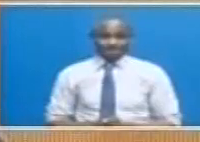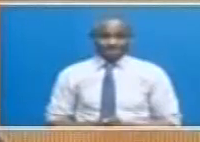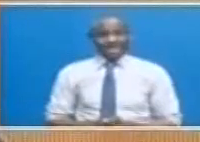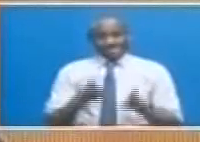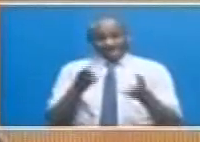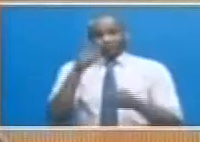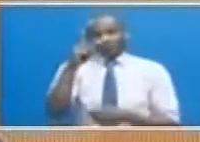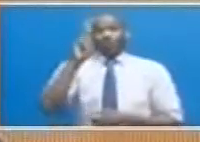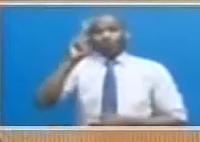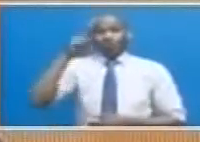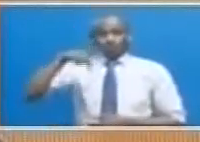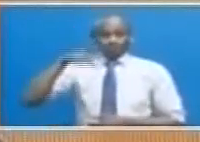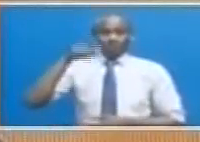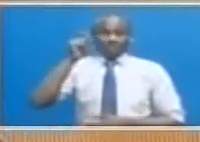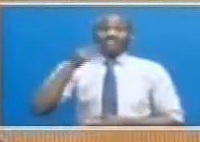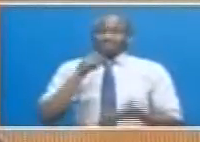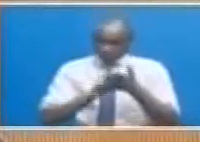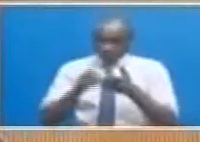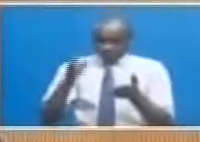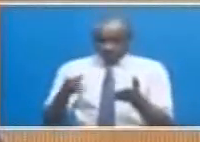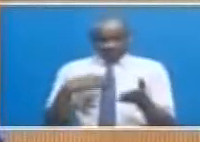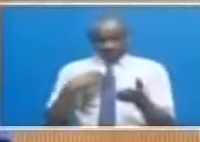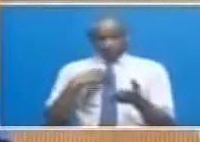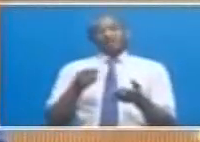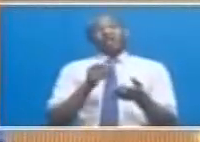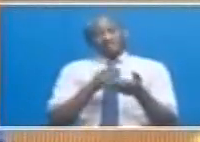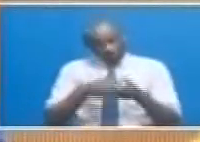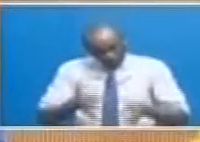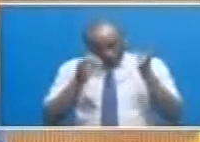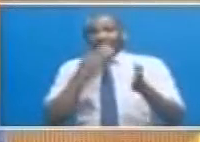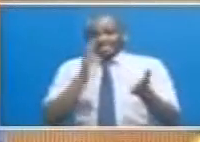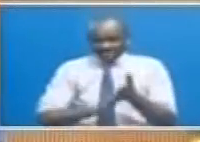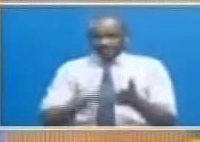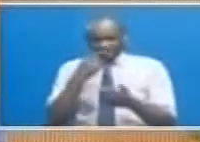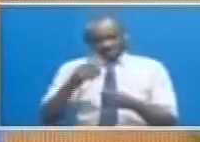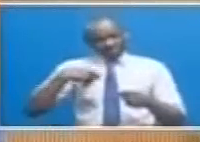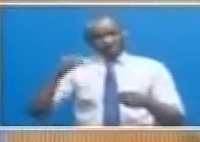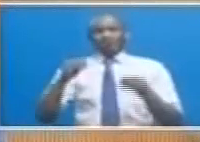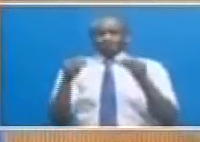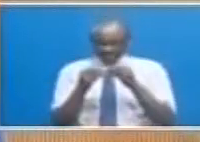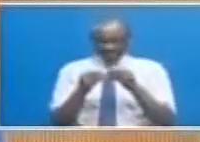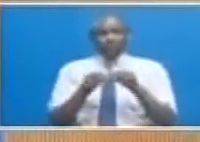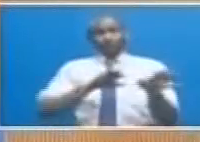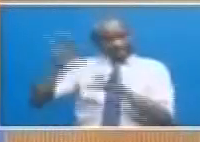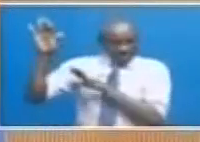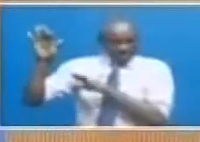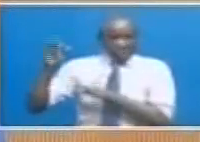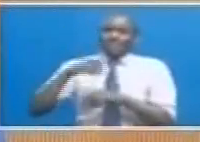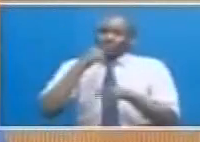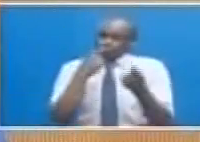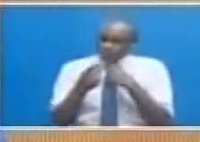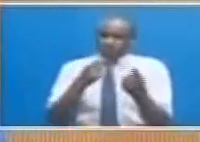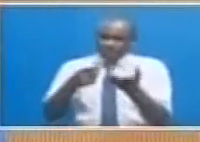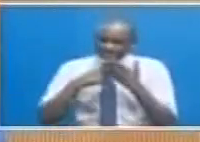Chama cha KUPPET kimewaandikia viongozi wa bunge la taifa waraka rasmi kuwaomba waandae kikao maalum cha bunge kujadili swala